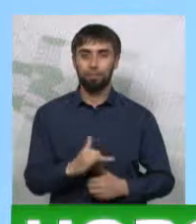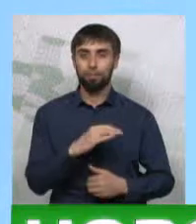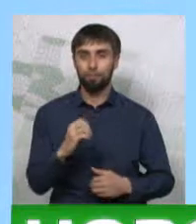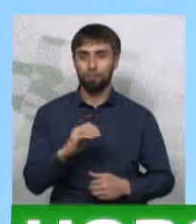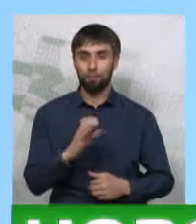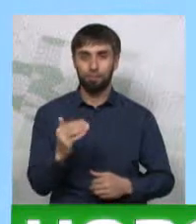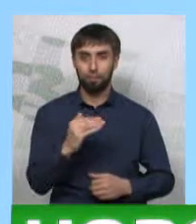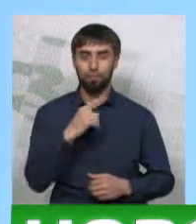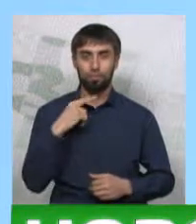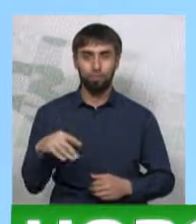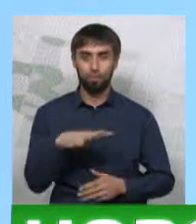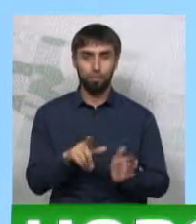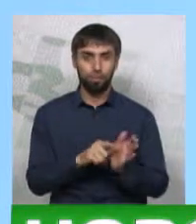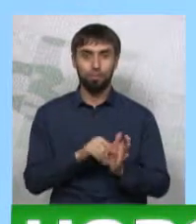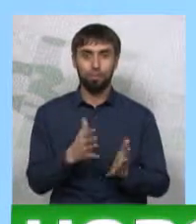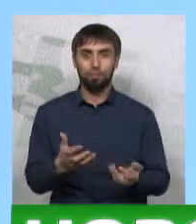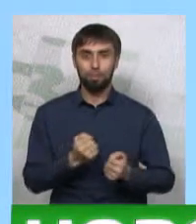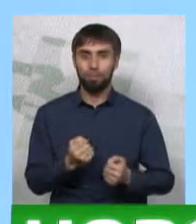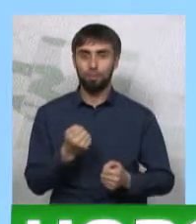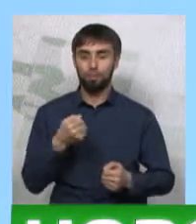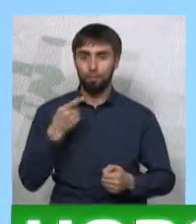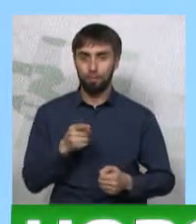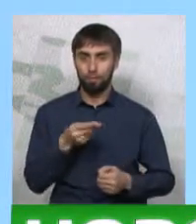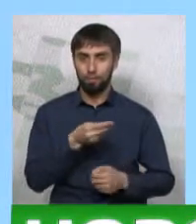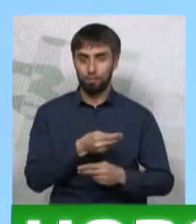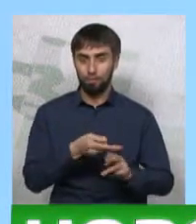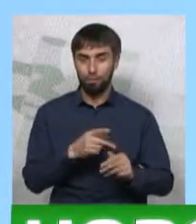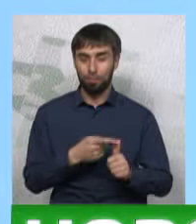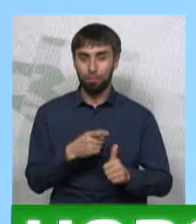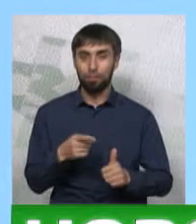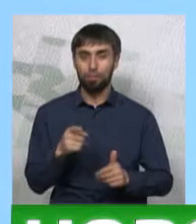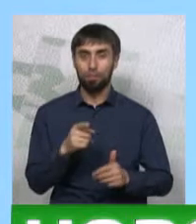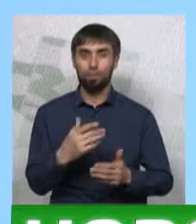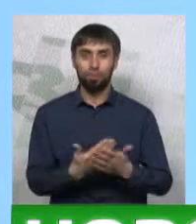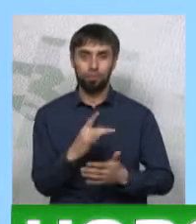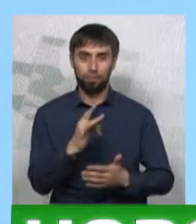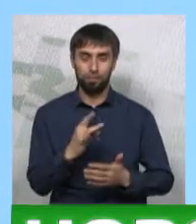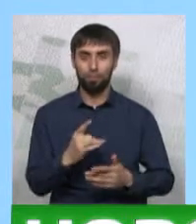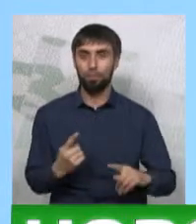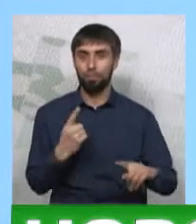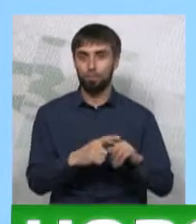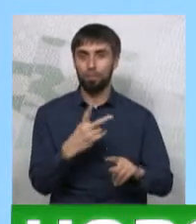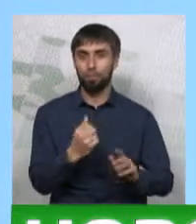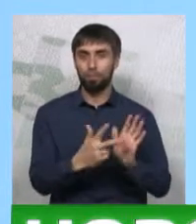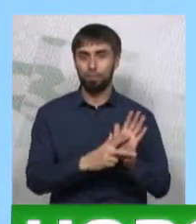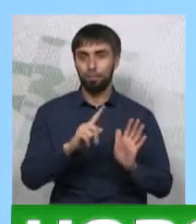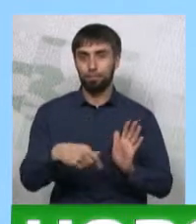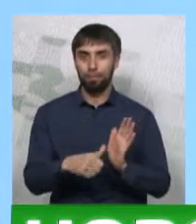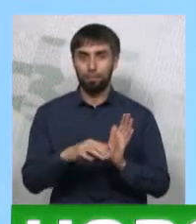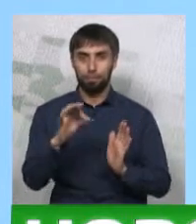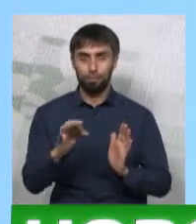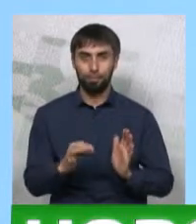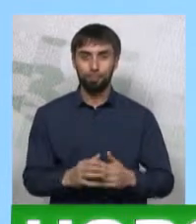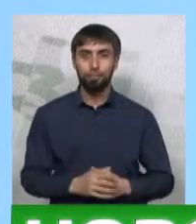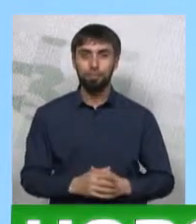Уже с февраля российские пенсионеры будут получать одной выплатой пенсию в новом размере, проиндексированную на